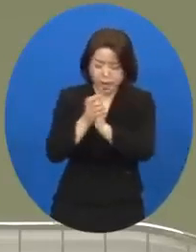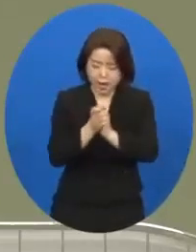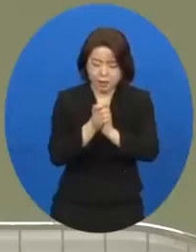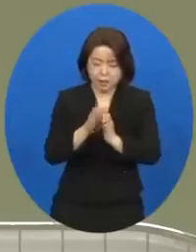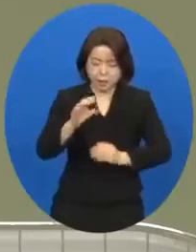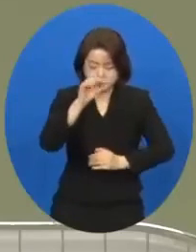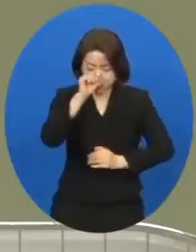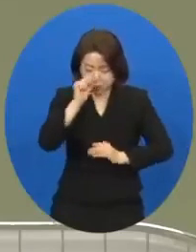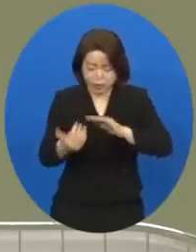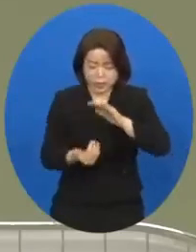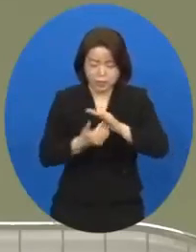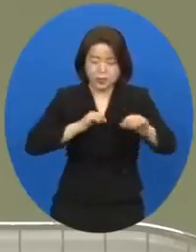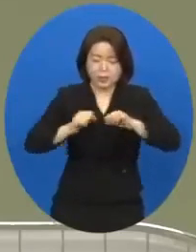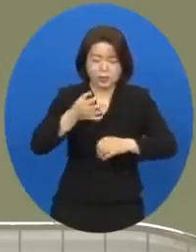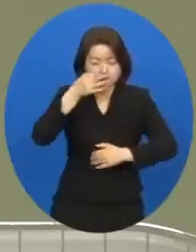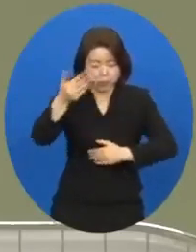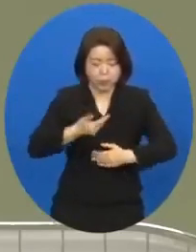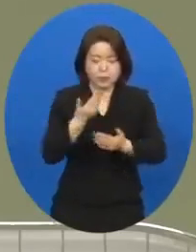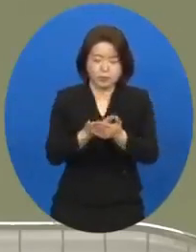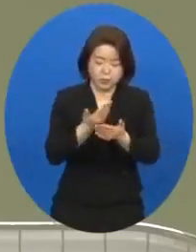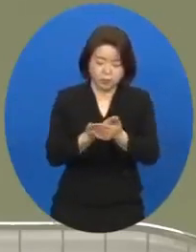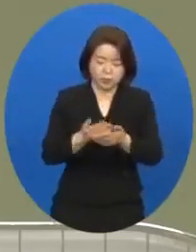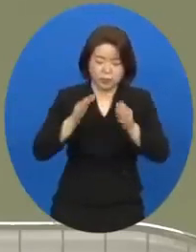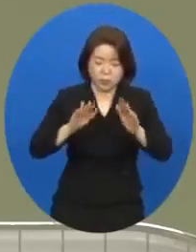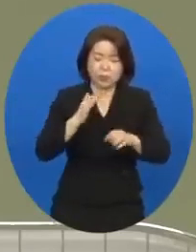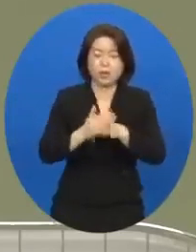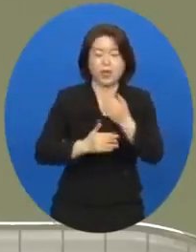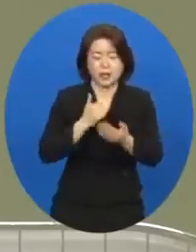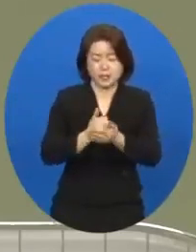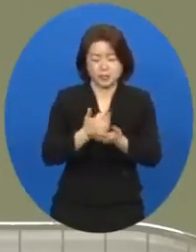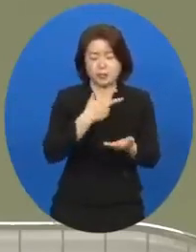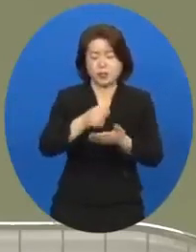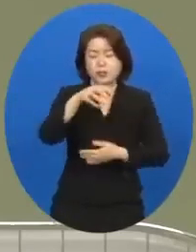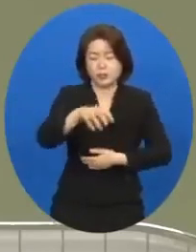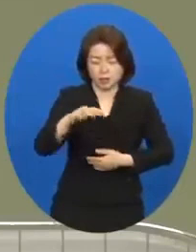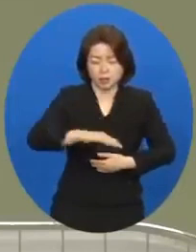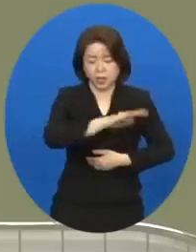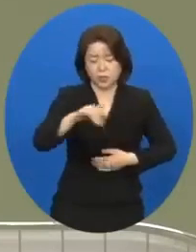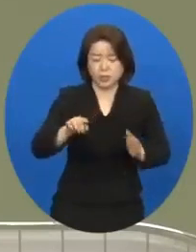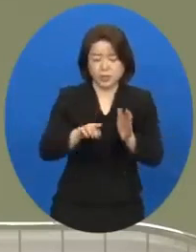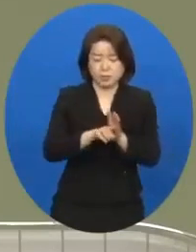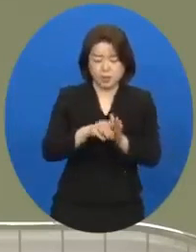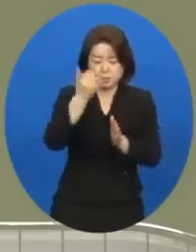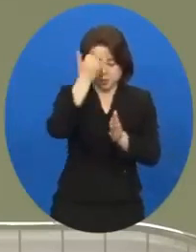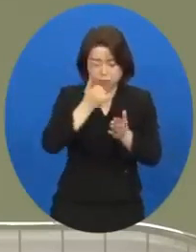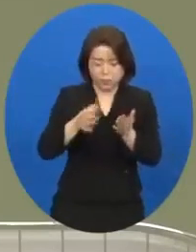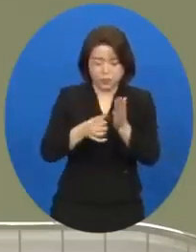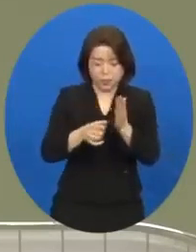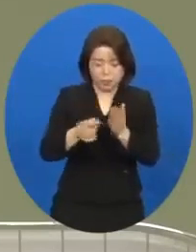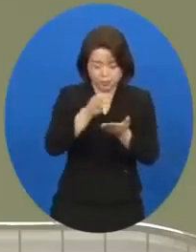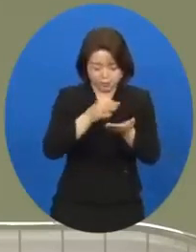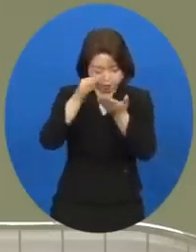역사를 보여주시옵소서. 오늘도 하나님, 주님 앞에 우리의 믿음의 예물을